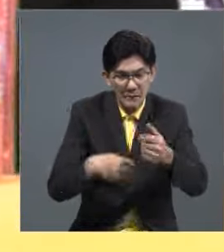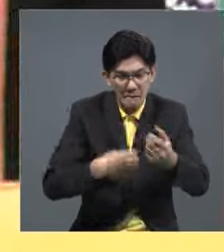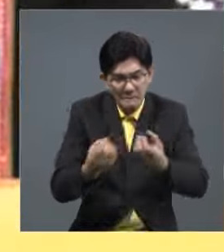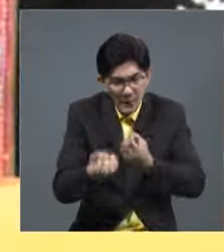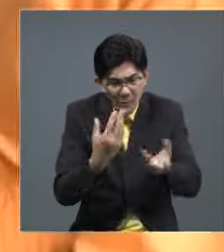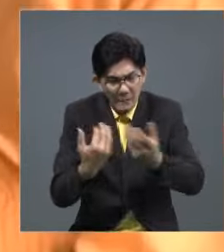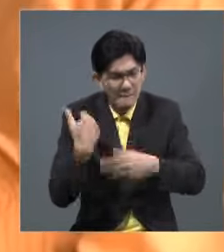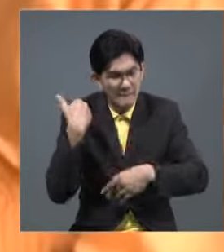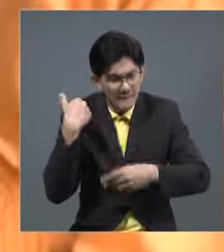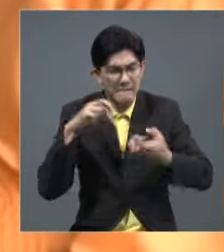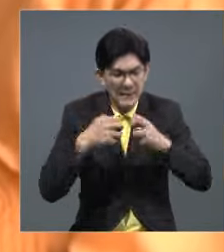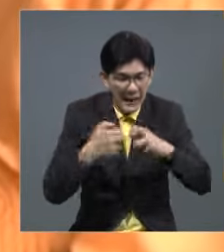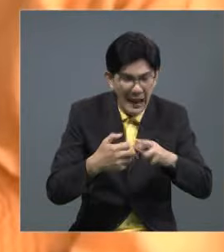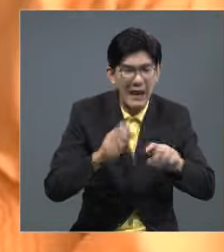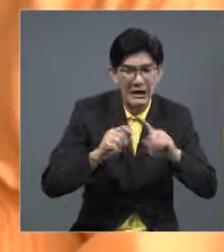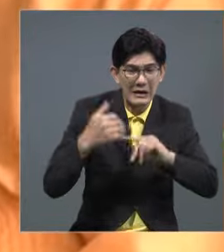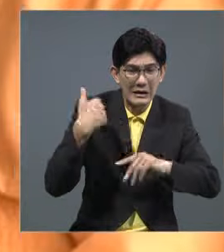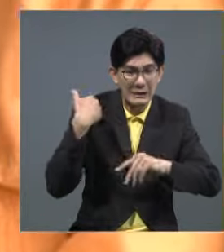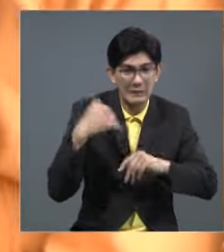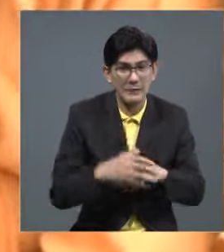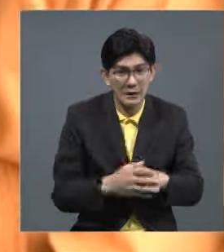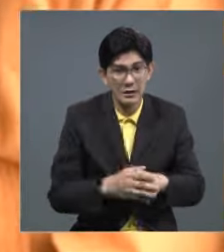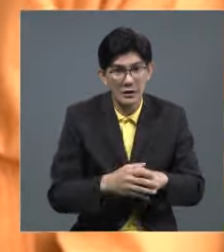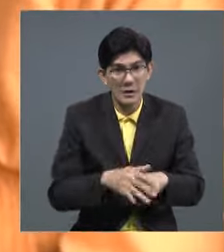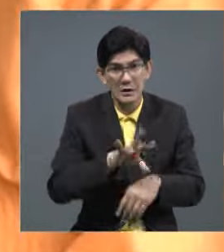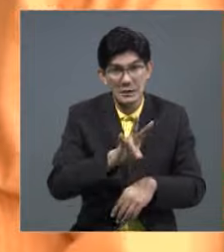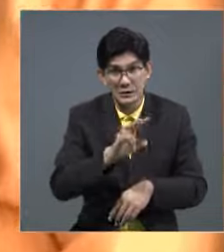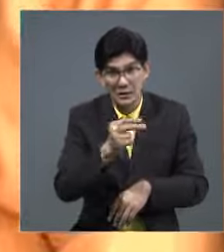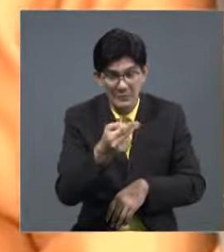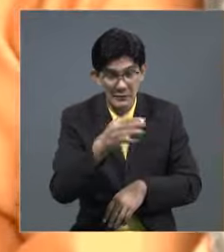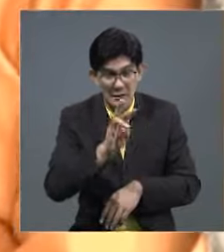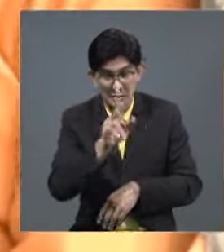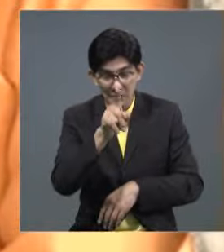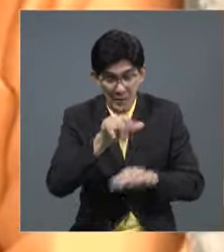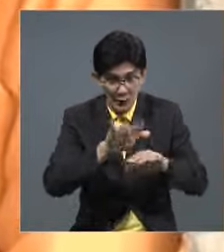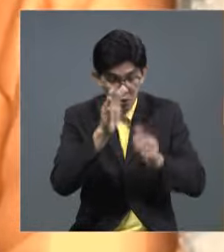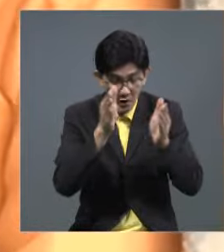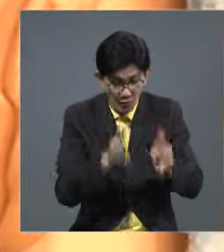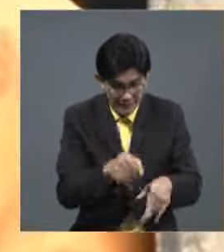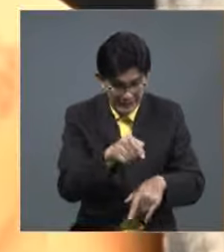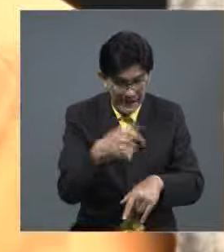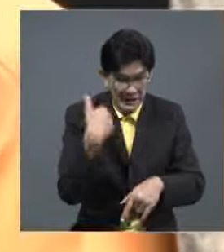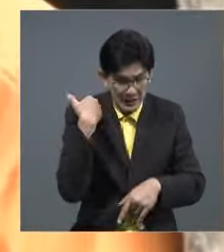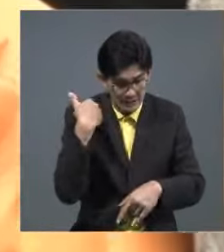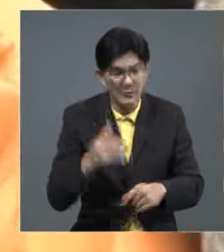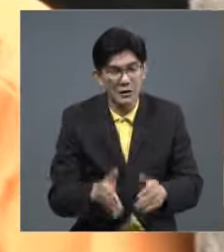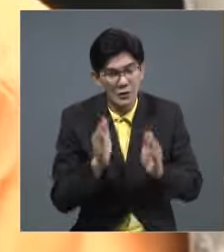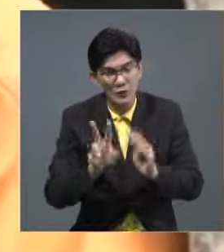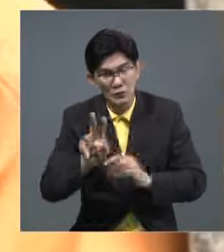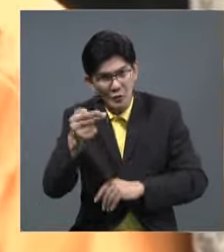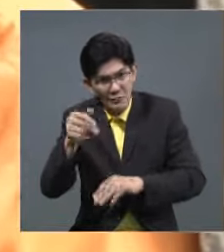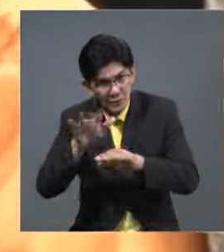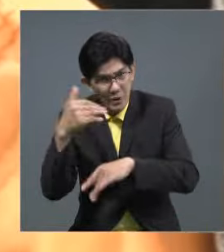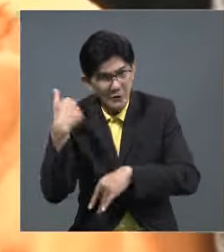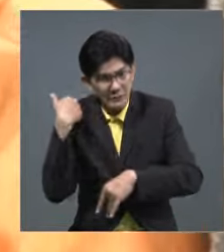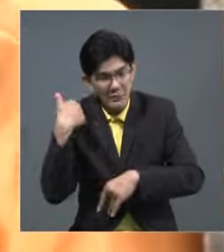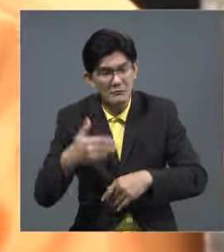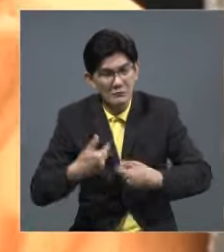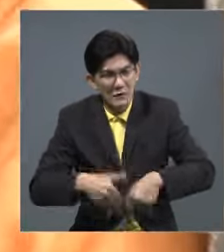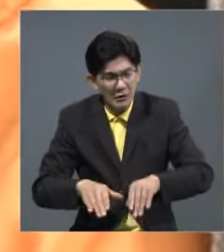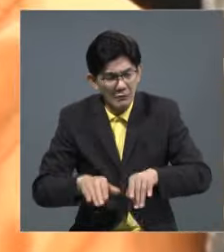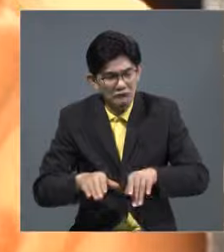นเผ่ากลุ่มชาติพันธุ์ในพื้นที่เนี่ยมีอยู่ 77,000 กว่ารายจาก 70,000 กว่าเนี่ยประมาณเกือบ 20,000 รายที่ไม่มีสัญช